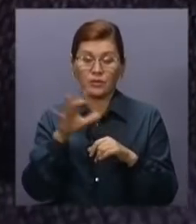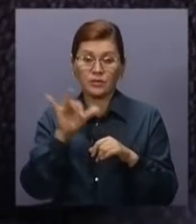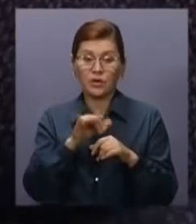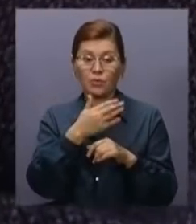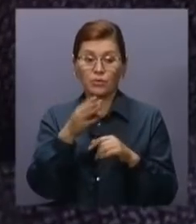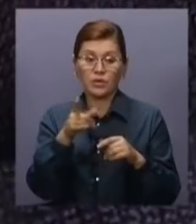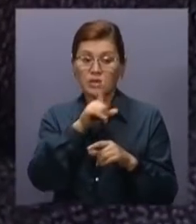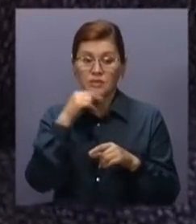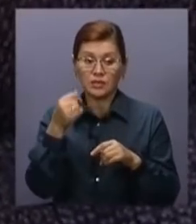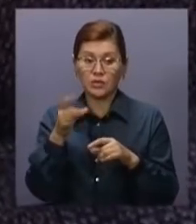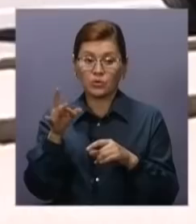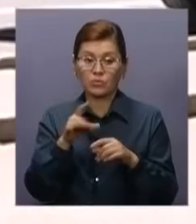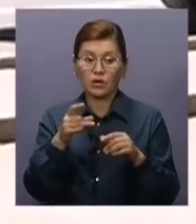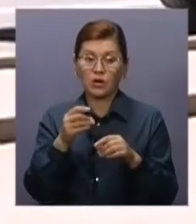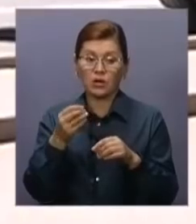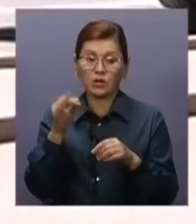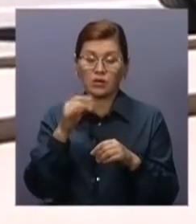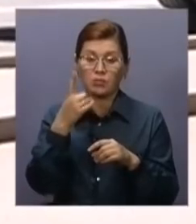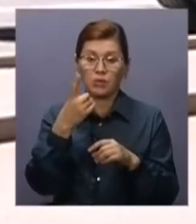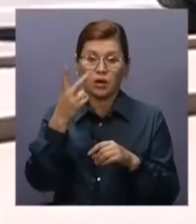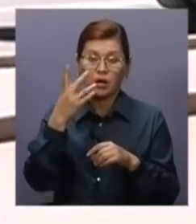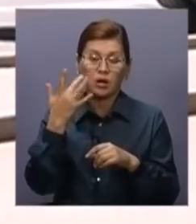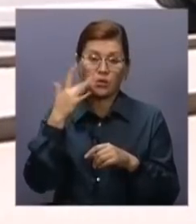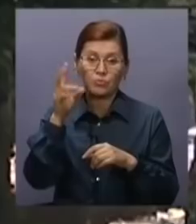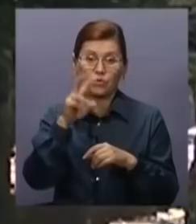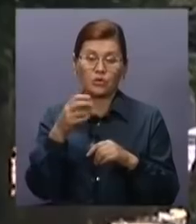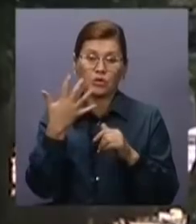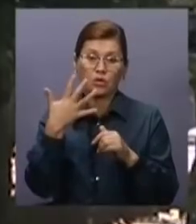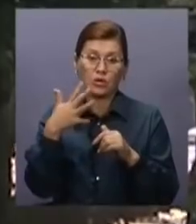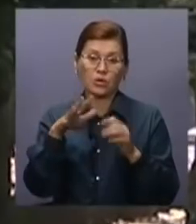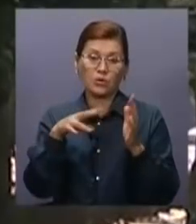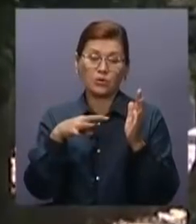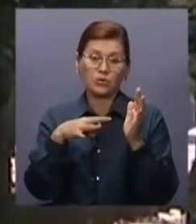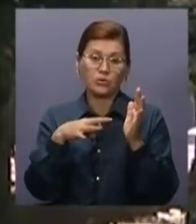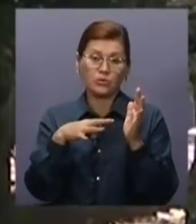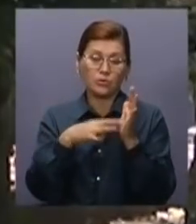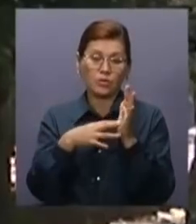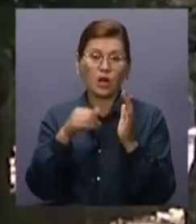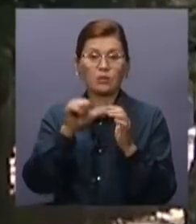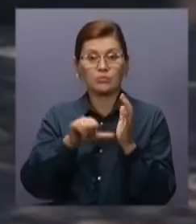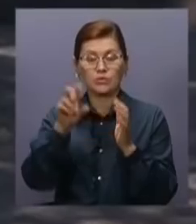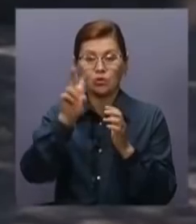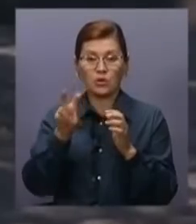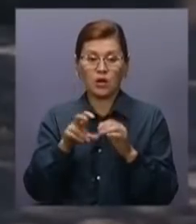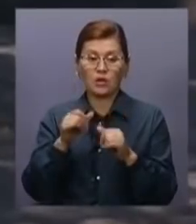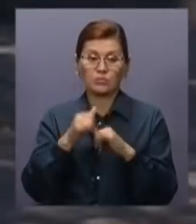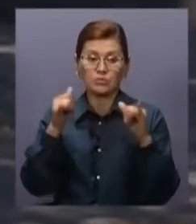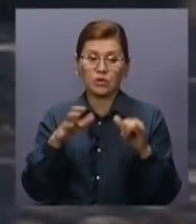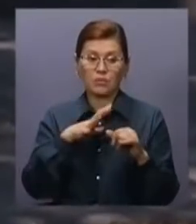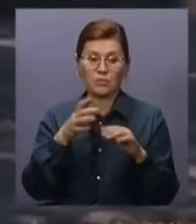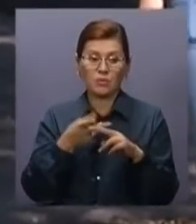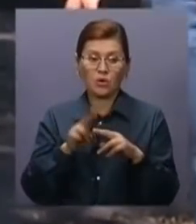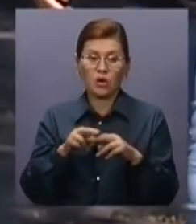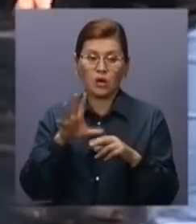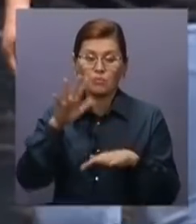ол Ресей рубльінің бағамы бір ақш доллары үшін 59-60 рубльден аспаса, теңгенің ақш долларына қатысты бағамы